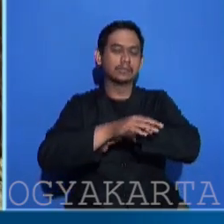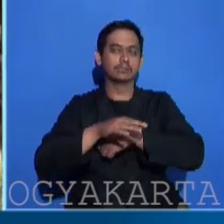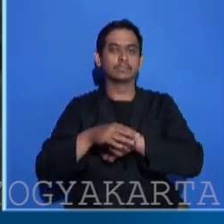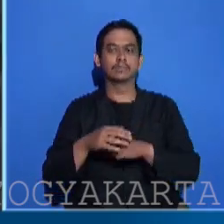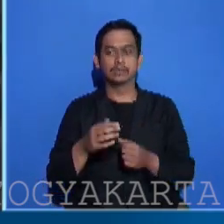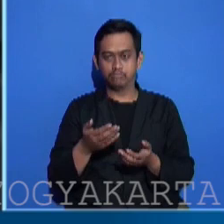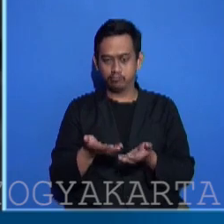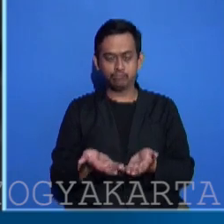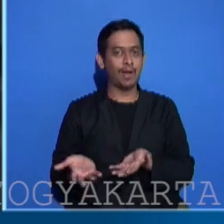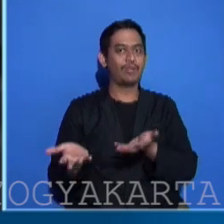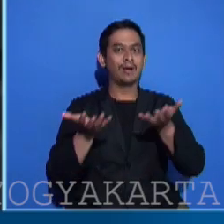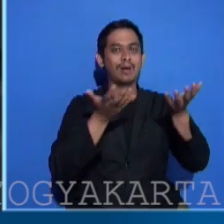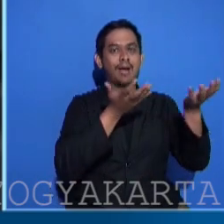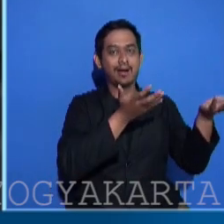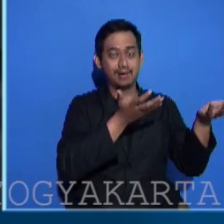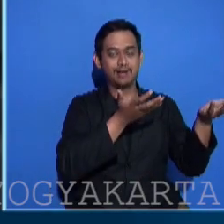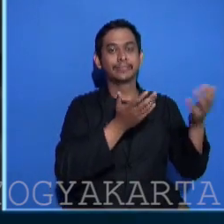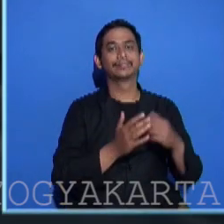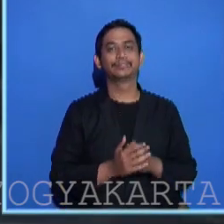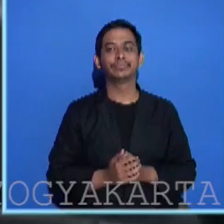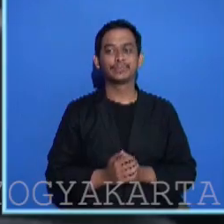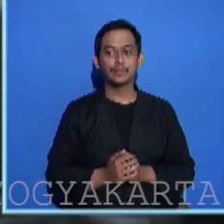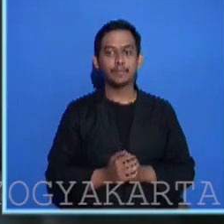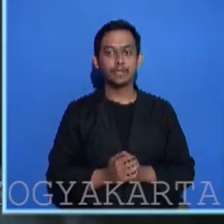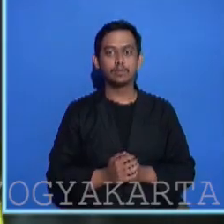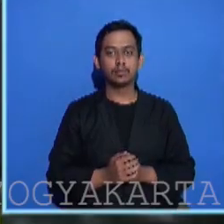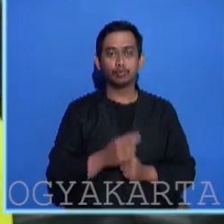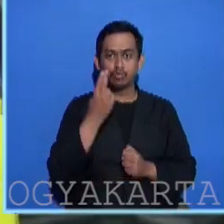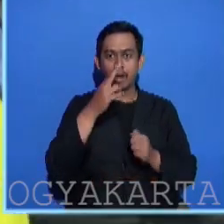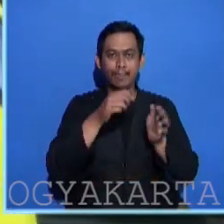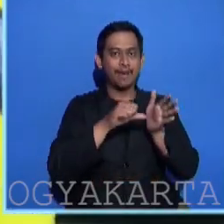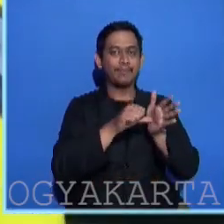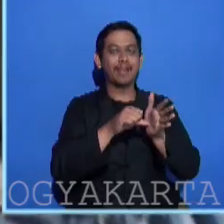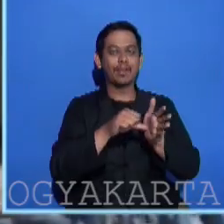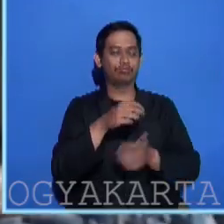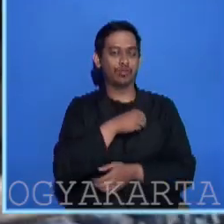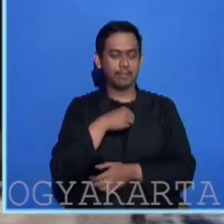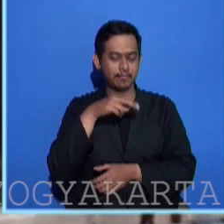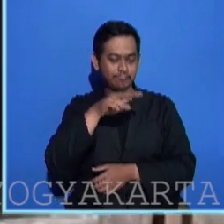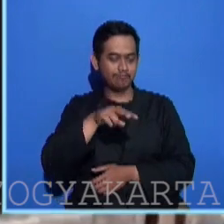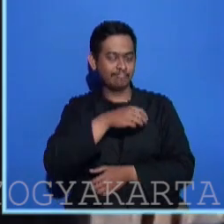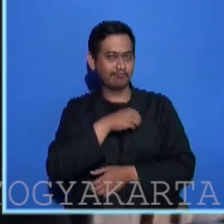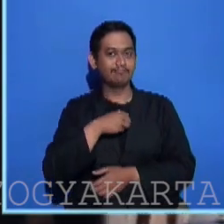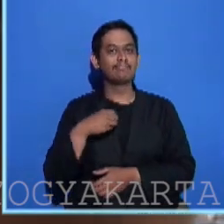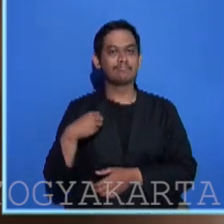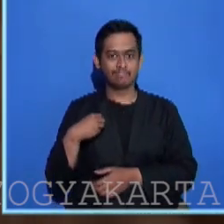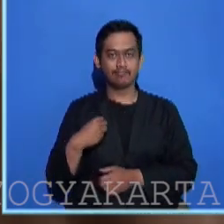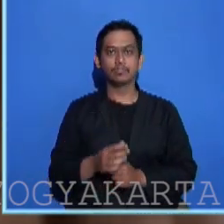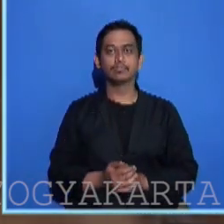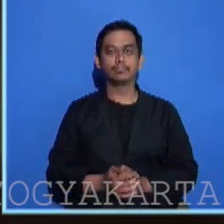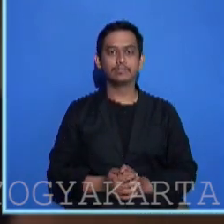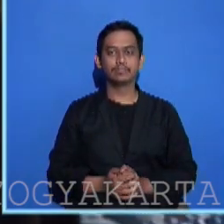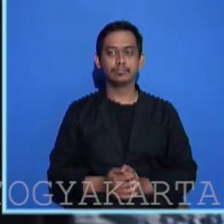rumah sakit Syubanul Wathon, Tegalrejo untuk mendapatkan perawatan medis. Ke atas, ke kenal